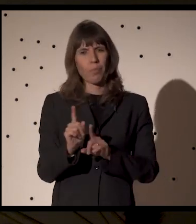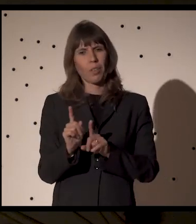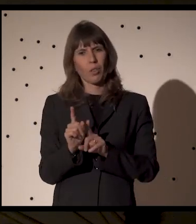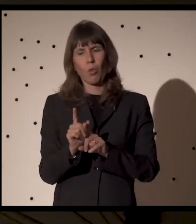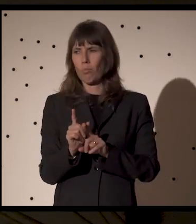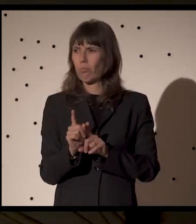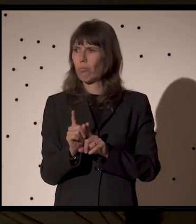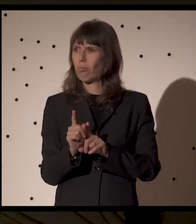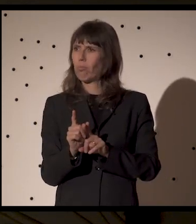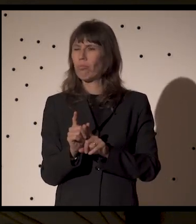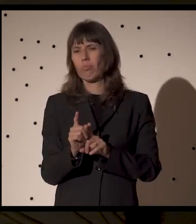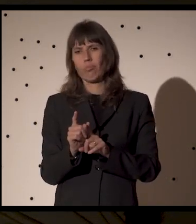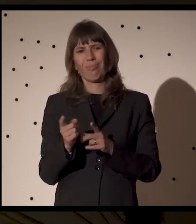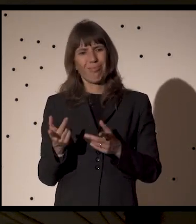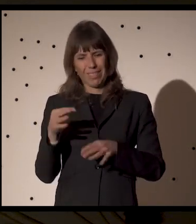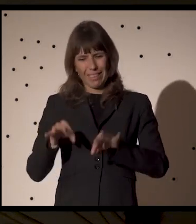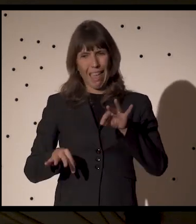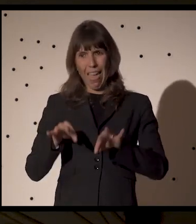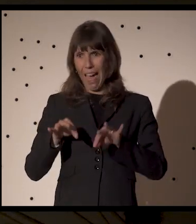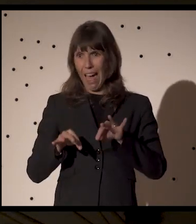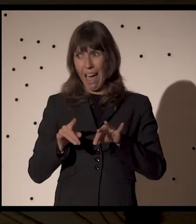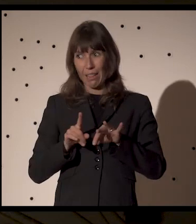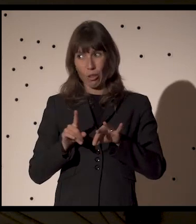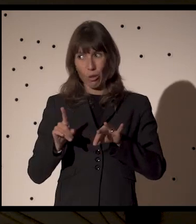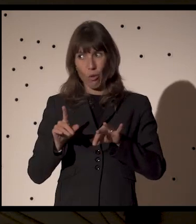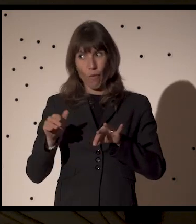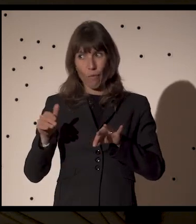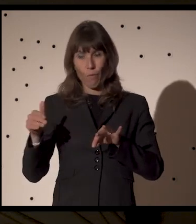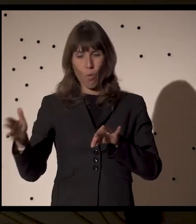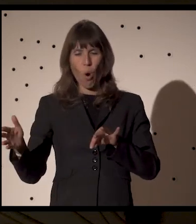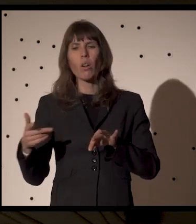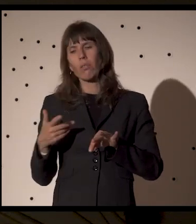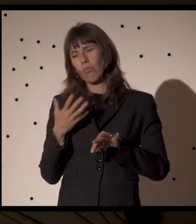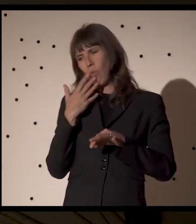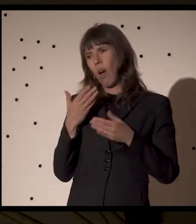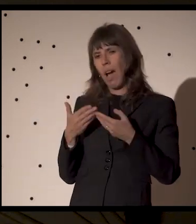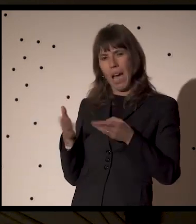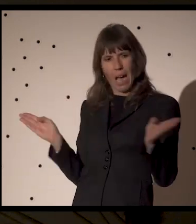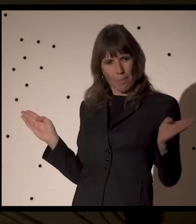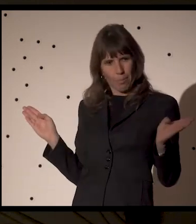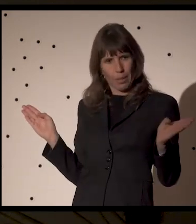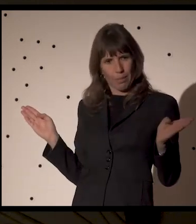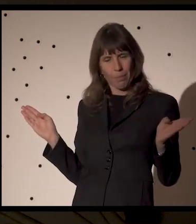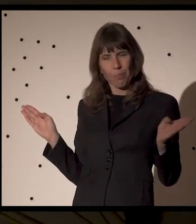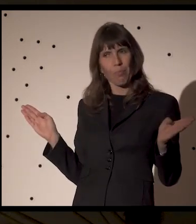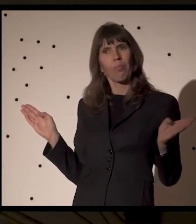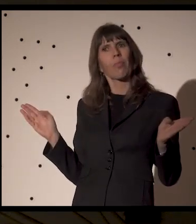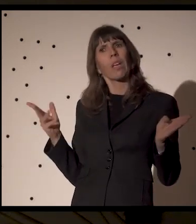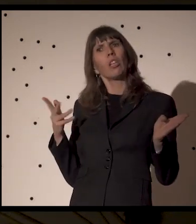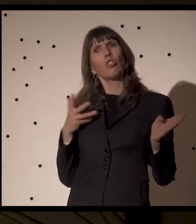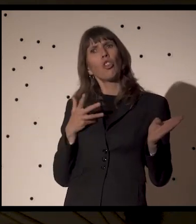di ciò che ciò che non è teatro comunque delle esterne della città ci sono una serie di